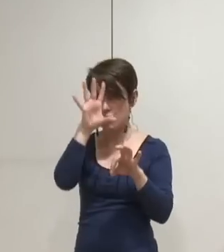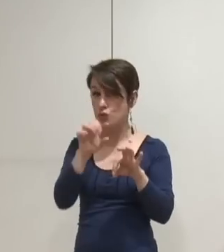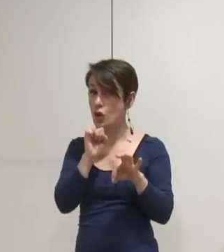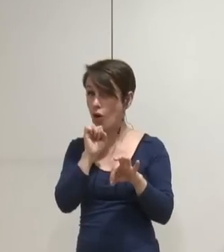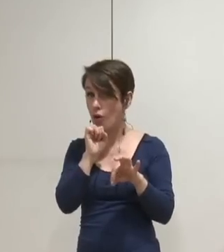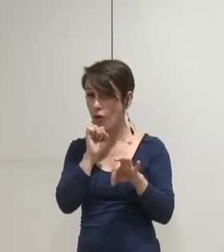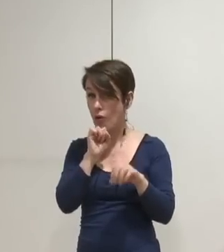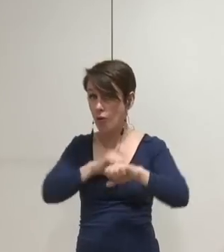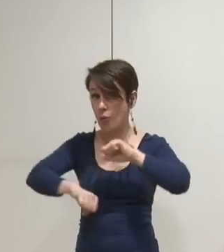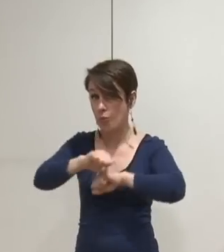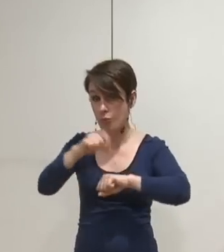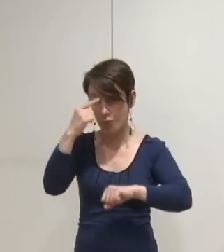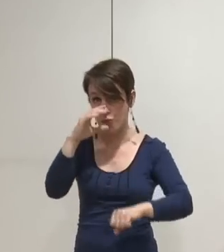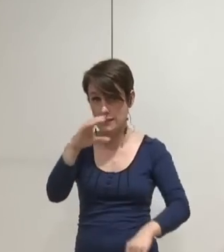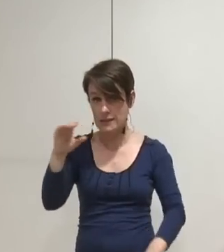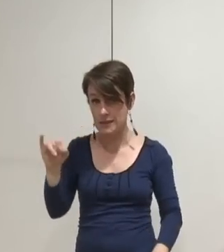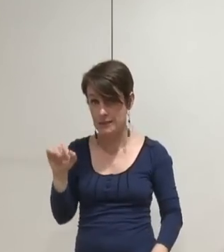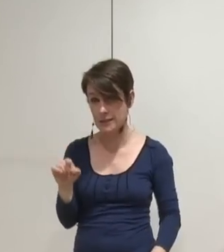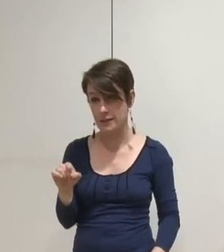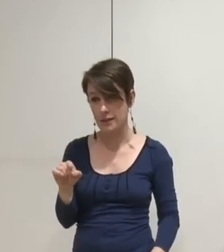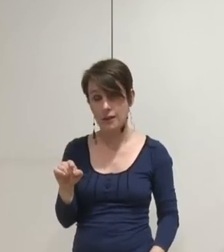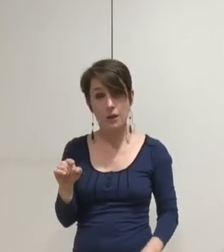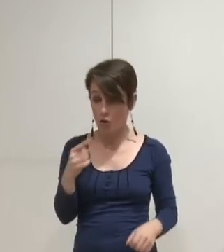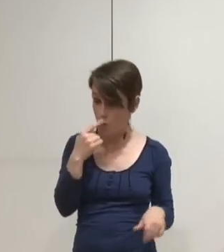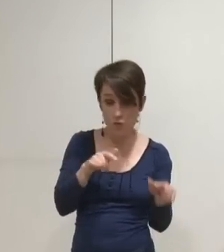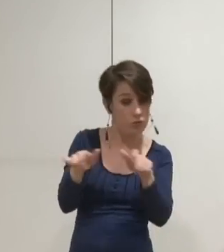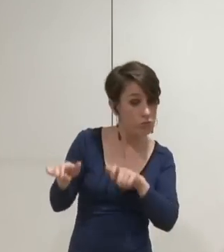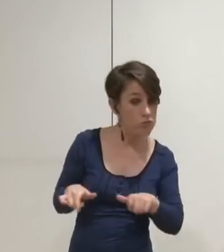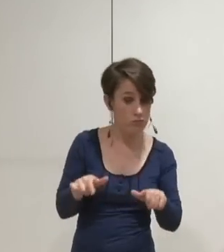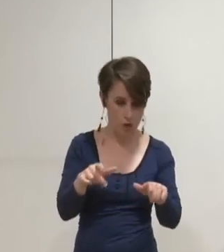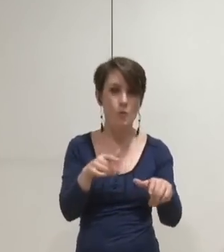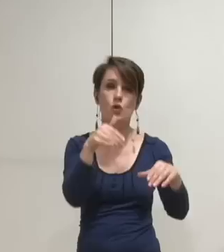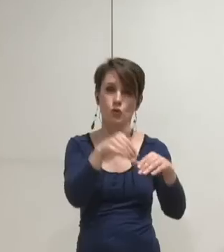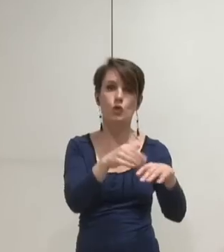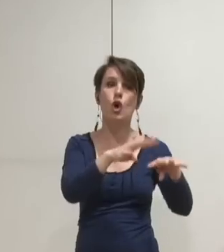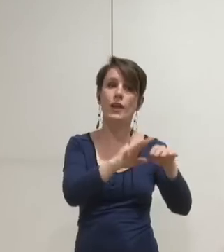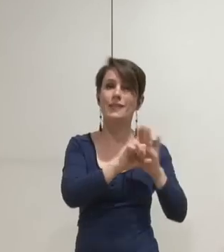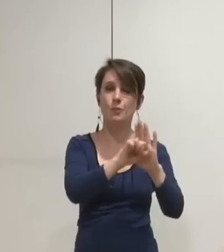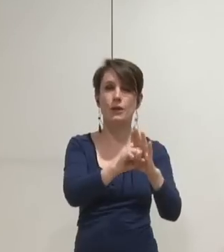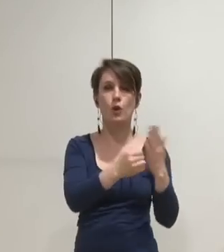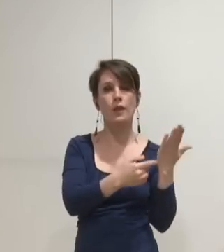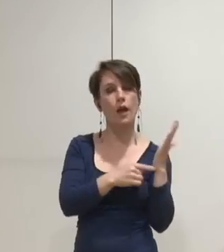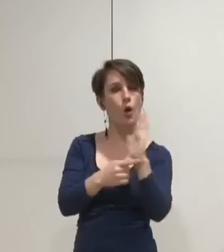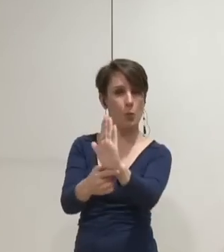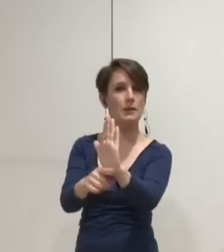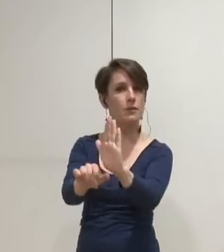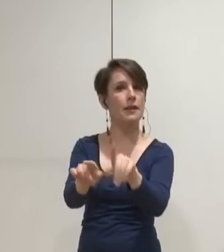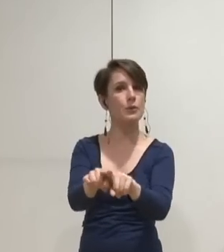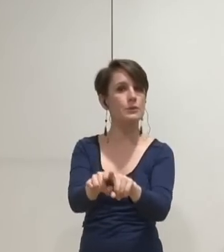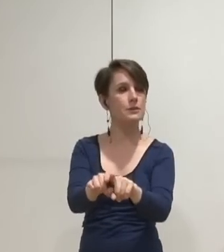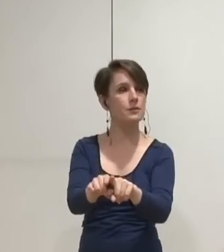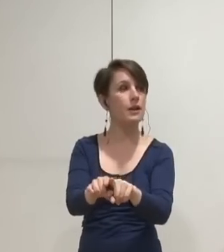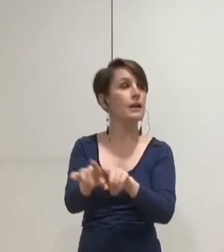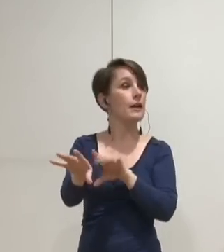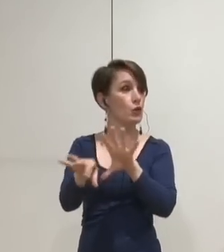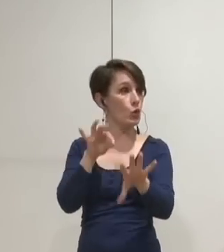qu'on réalise pour les CCI on Prenn en on s'est assuré d'avoir une représentation pour les quartiers prioritaires don donc le tirage